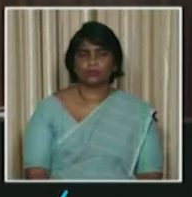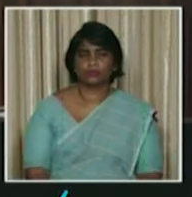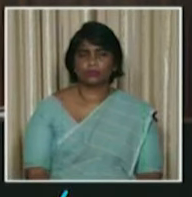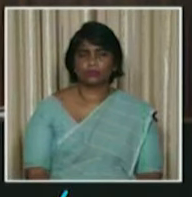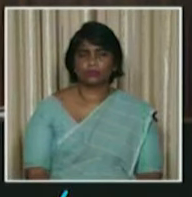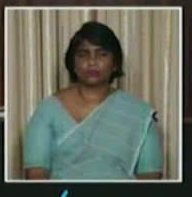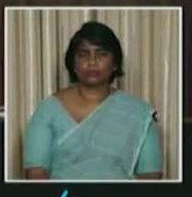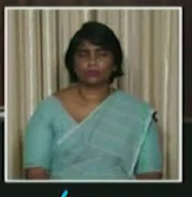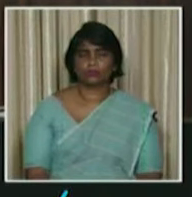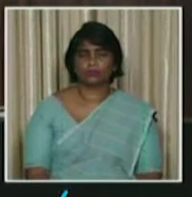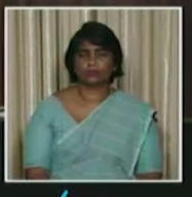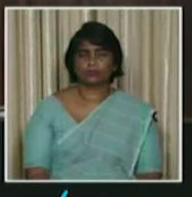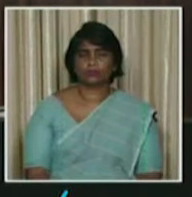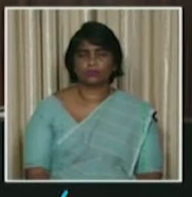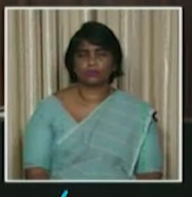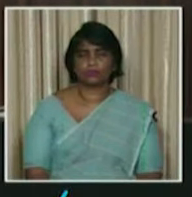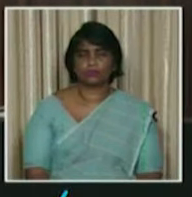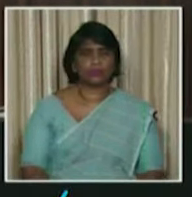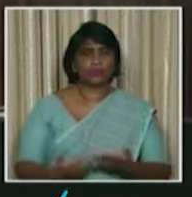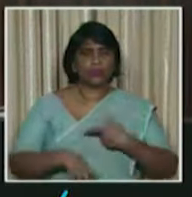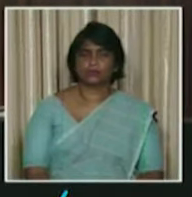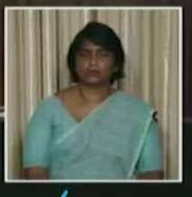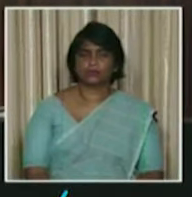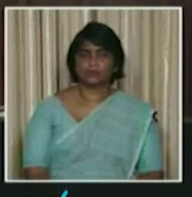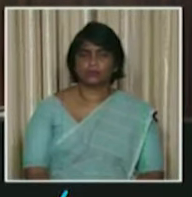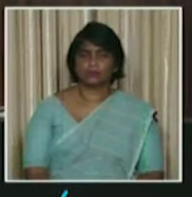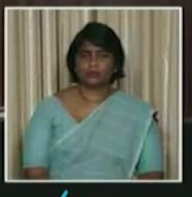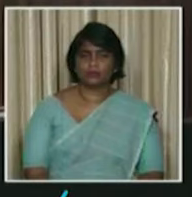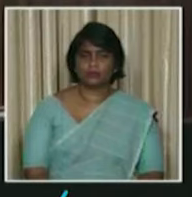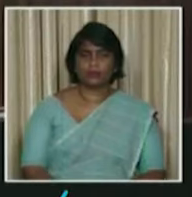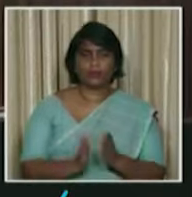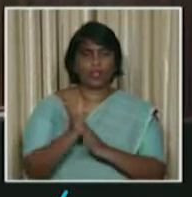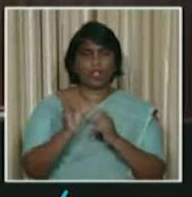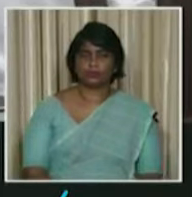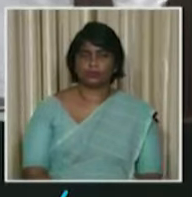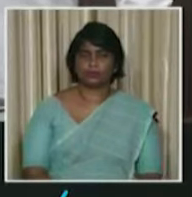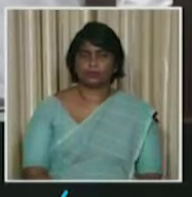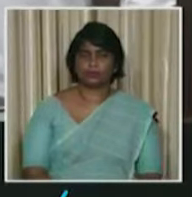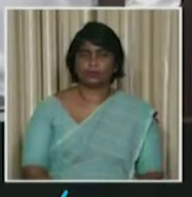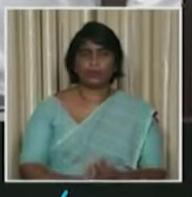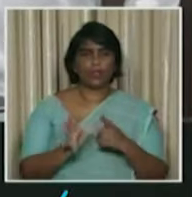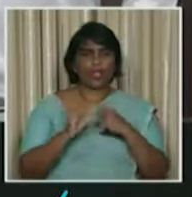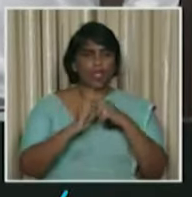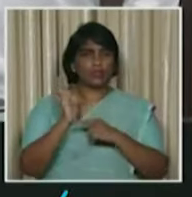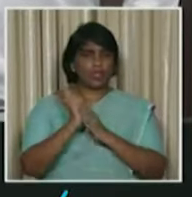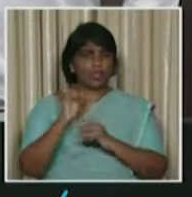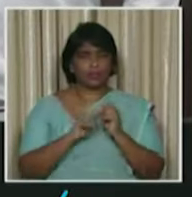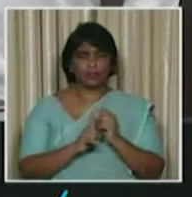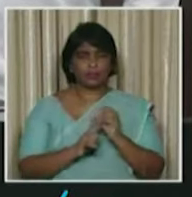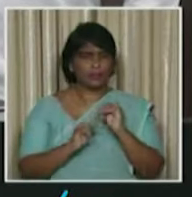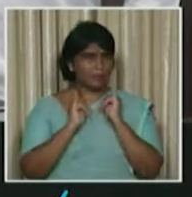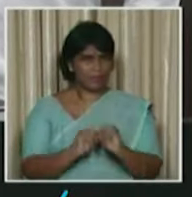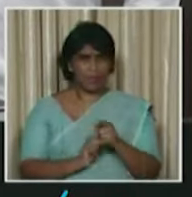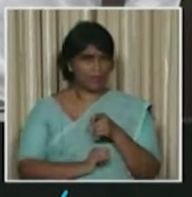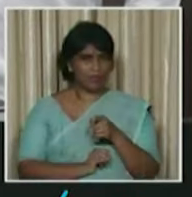කරුණා කළා යන්නේදී ඔබතුමාලා මම නෙමේ කාලේ නැස්ත කරේ ඔබතුමාලා ඇමතිතුමා උත්තර දීම ප්‍රතික්ෂේප කරා. උත්තර මන්ත්‍රීතුමා ඉතාම